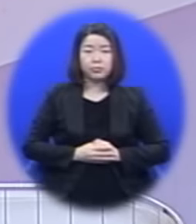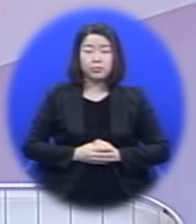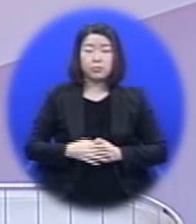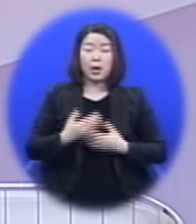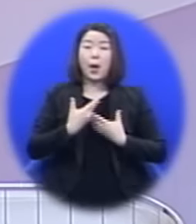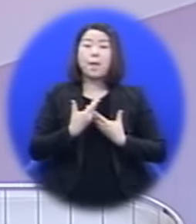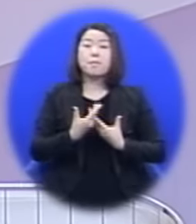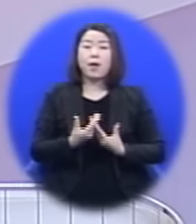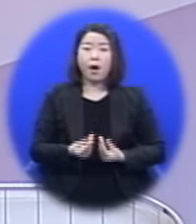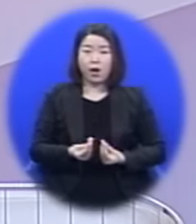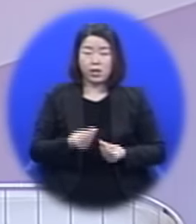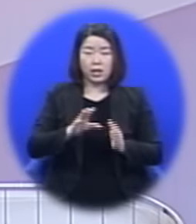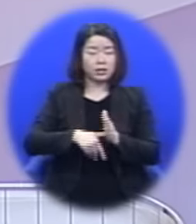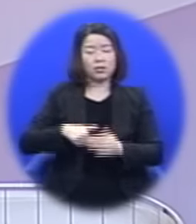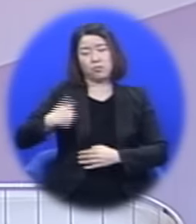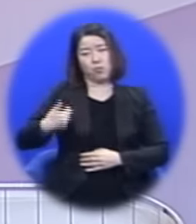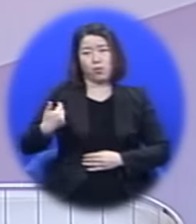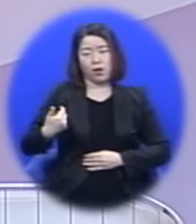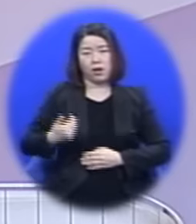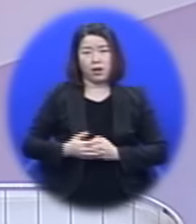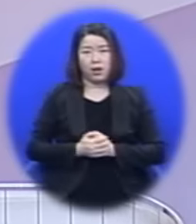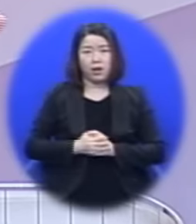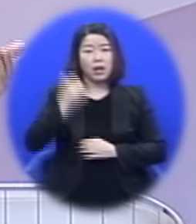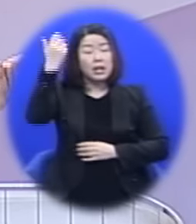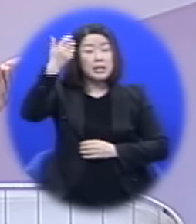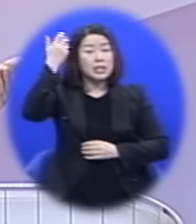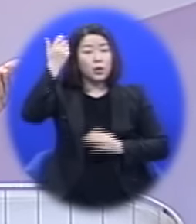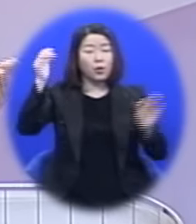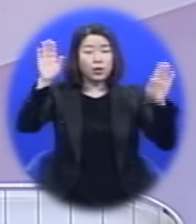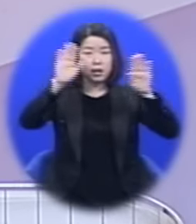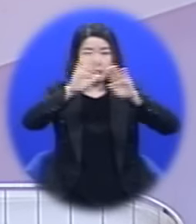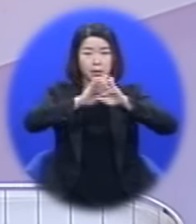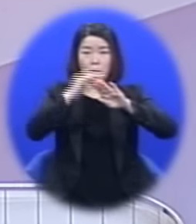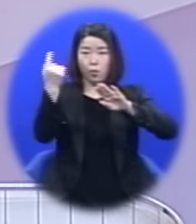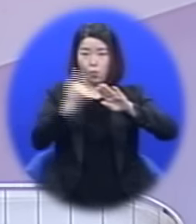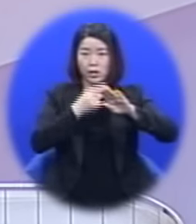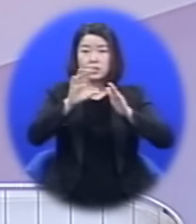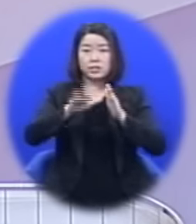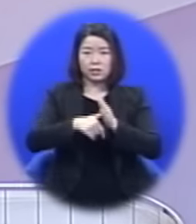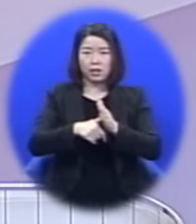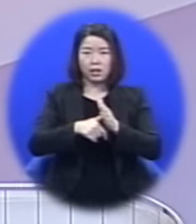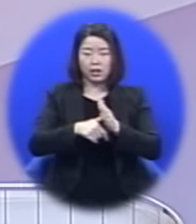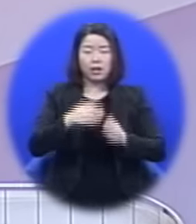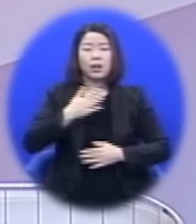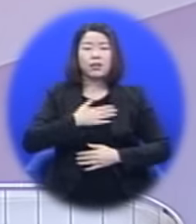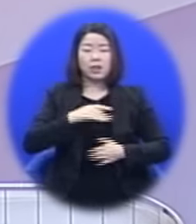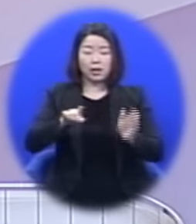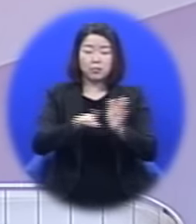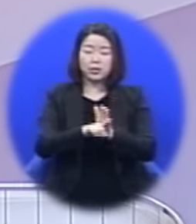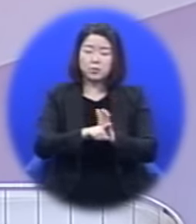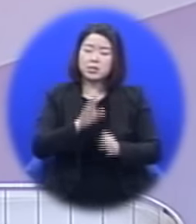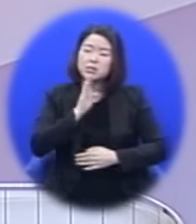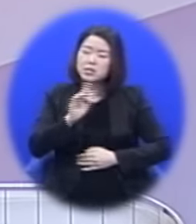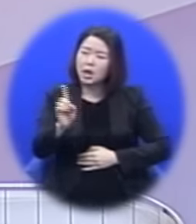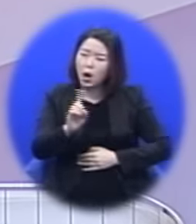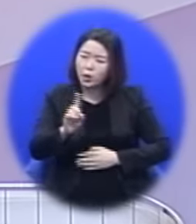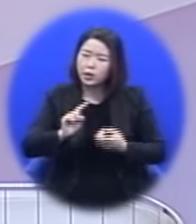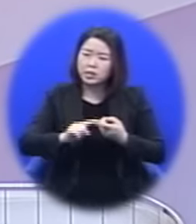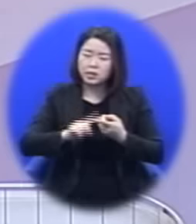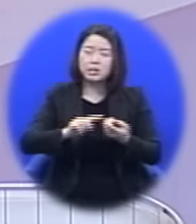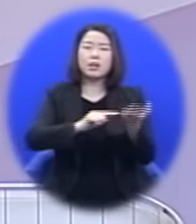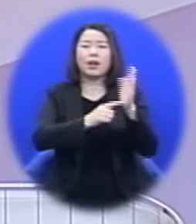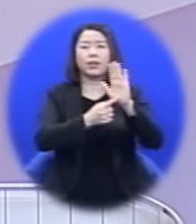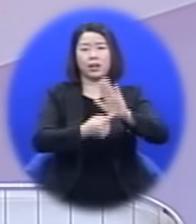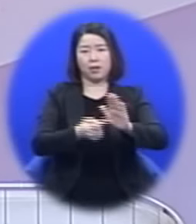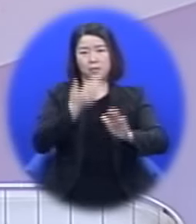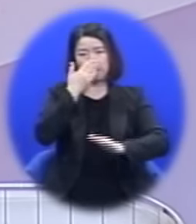편안할 때는 모르는 거예요. 영혼의 밤이 왔을 때 비로소 내 믿음이 진짜 어떤 믿음인지 드러나게 되는